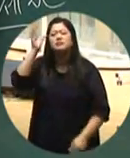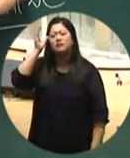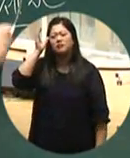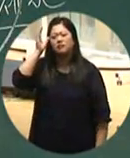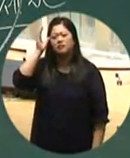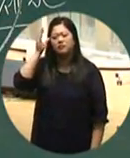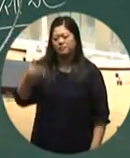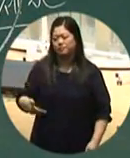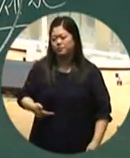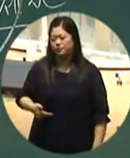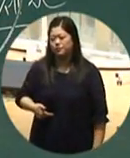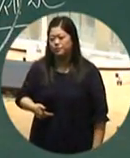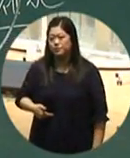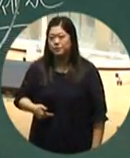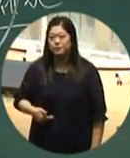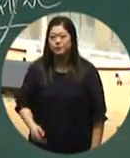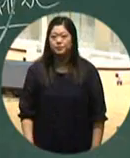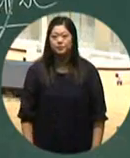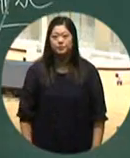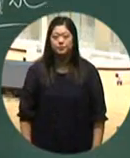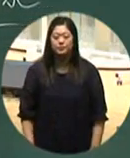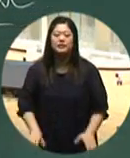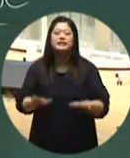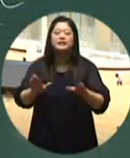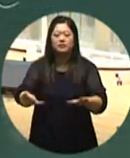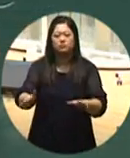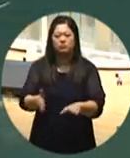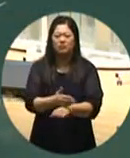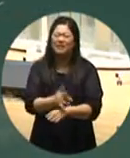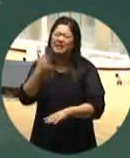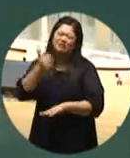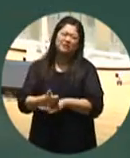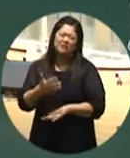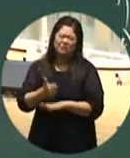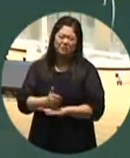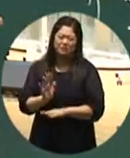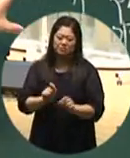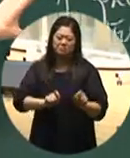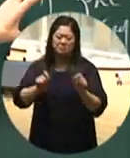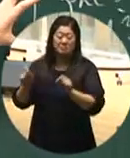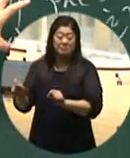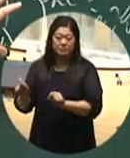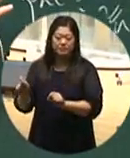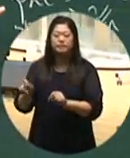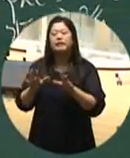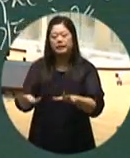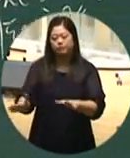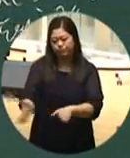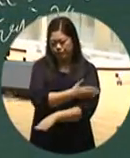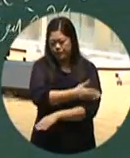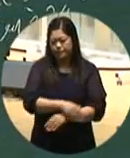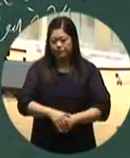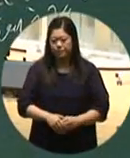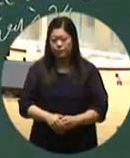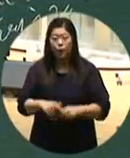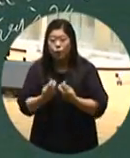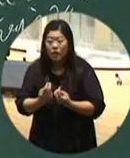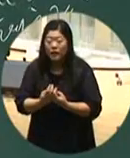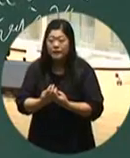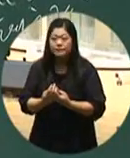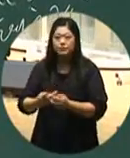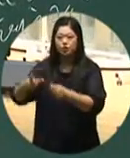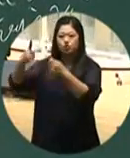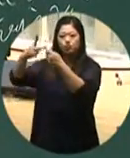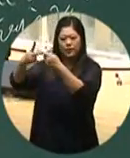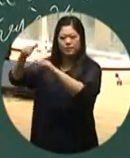시작하면 돼요. You start with this, number one. 지금부터. Starting now. 그러면 방법은 이렇게 하면 돼요. Then the method, do as I said. 그리고